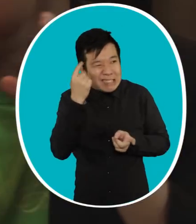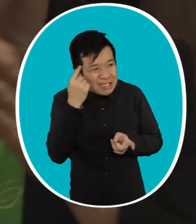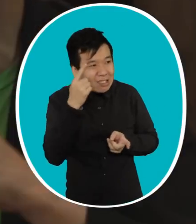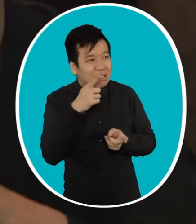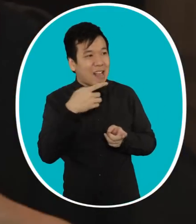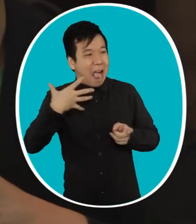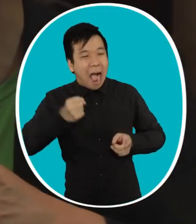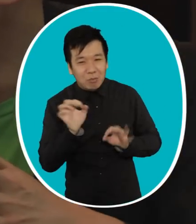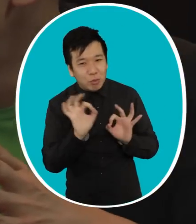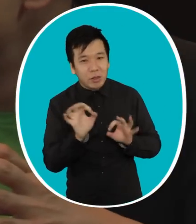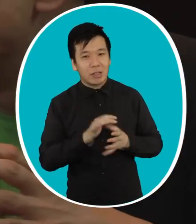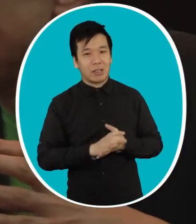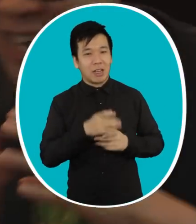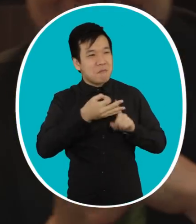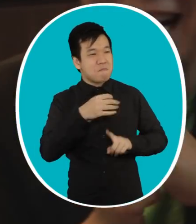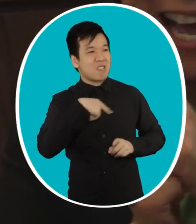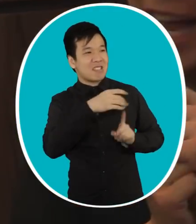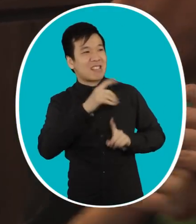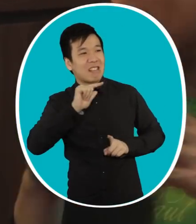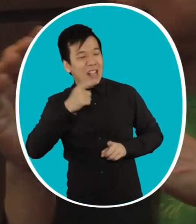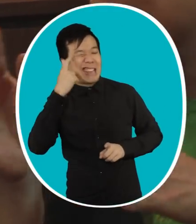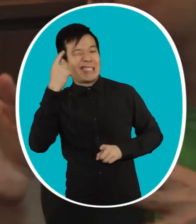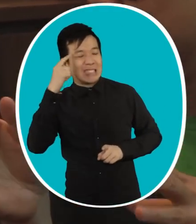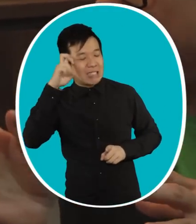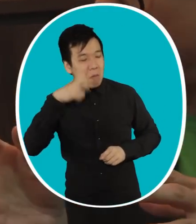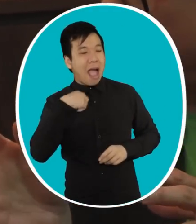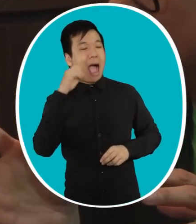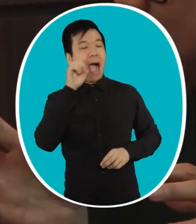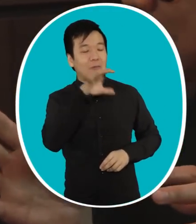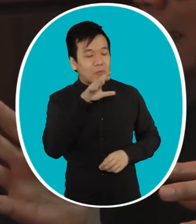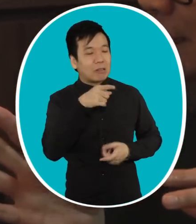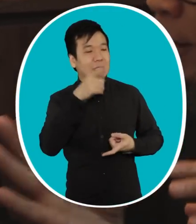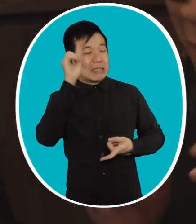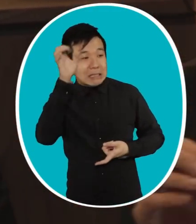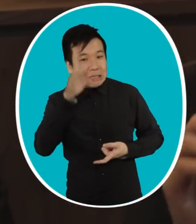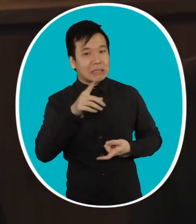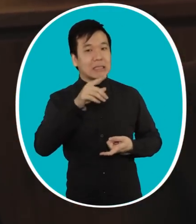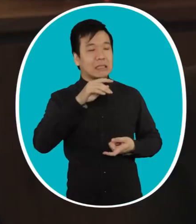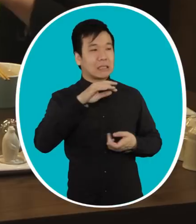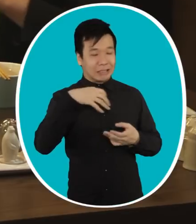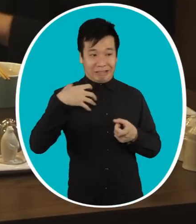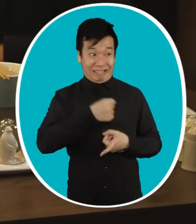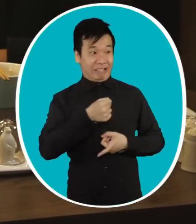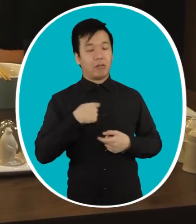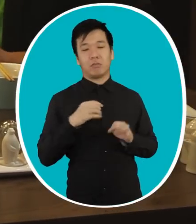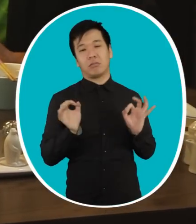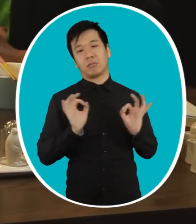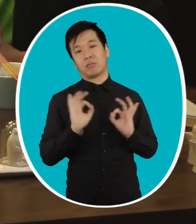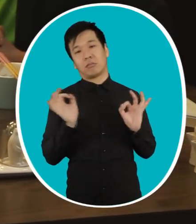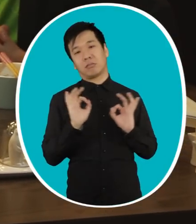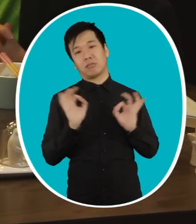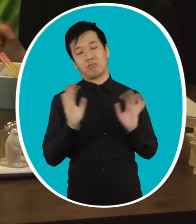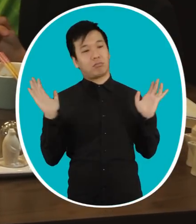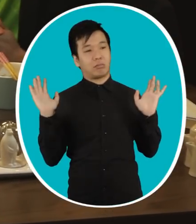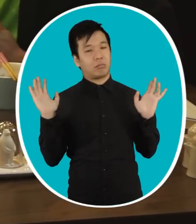沒權 他是陳智囊、啊、 我可以建議他們考慮但我就沒權的這個答案滿不滿意啊 Kimmy 不滿